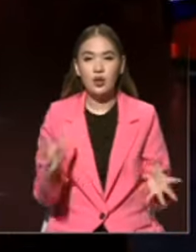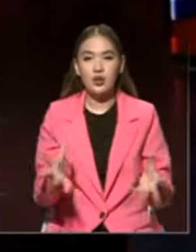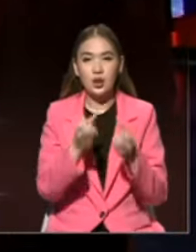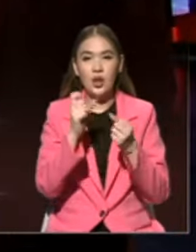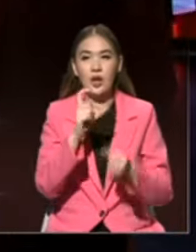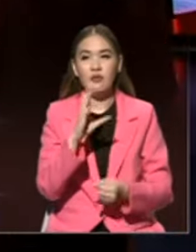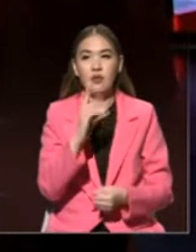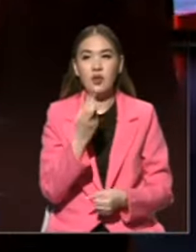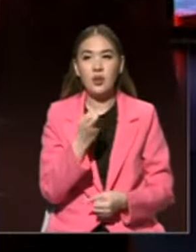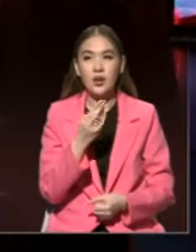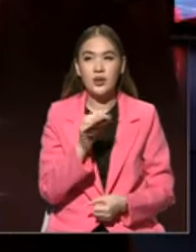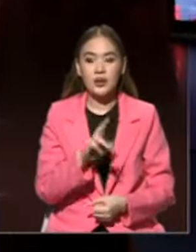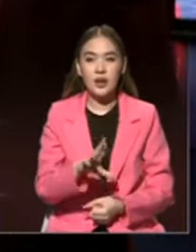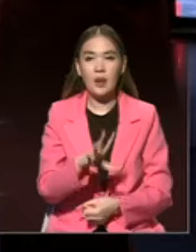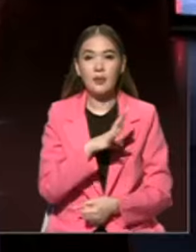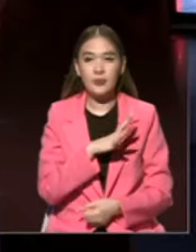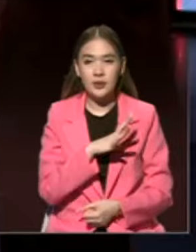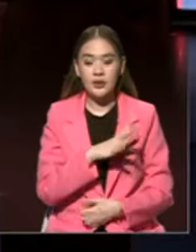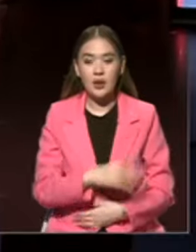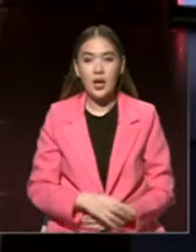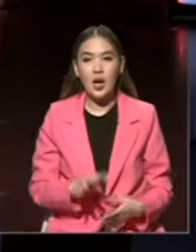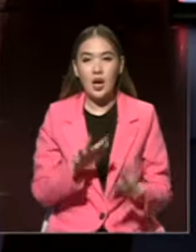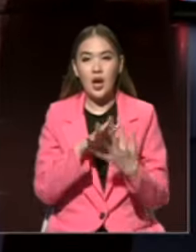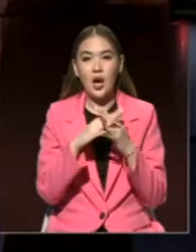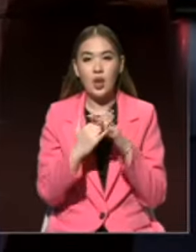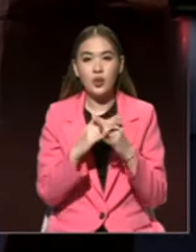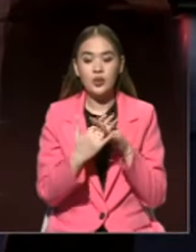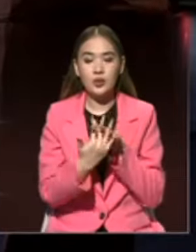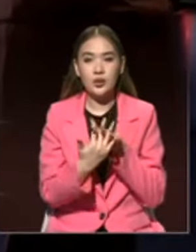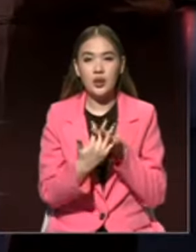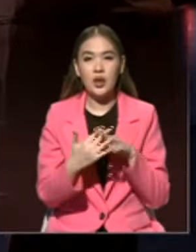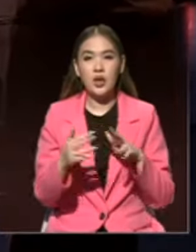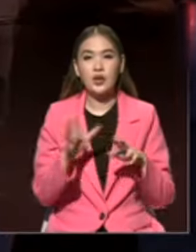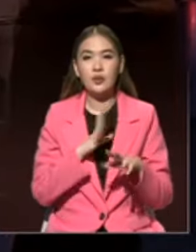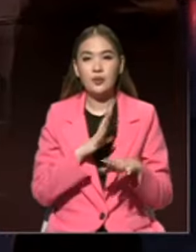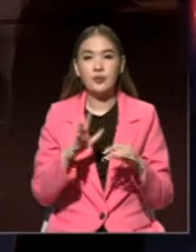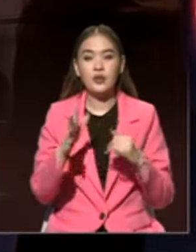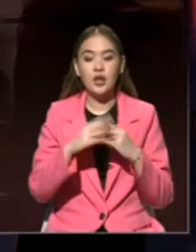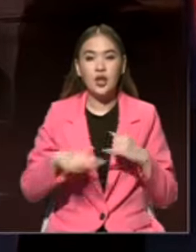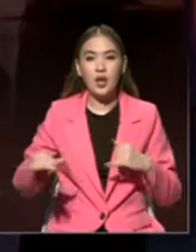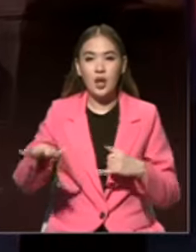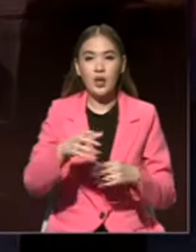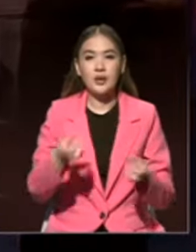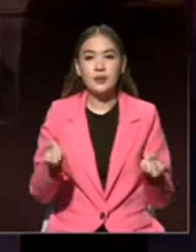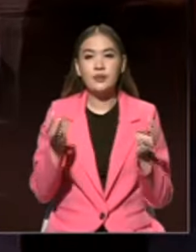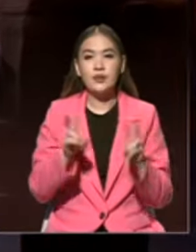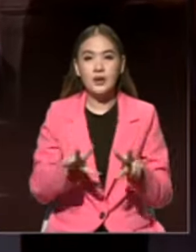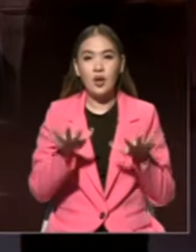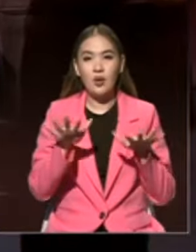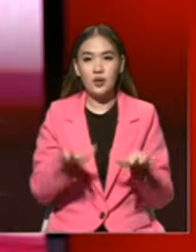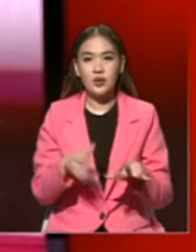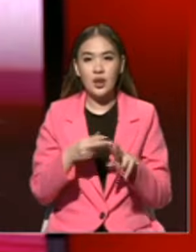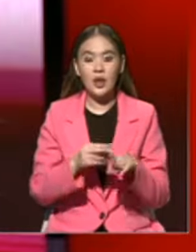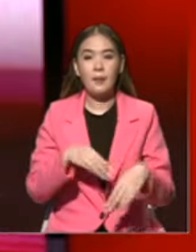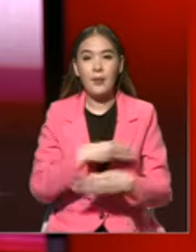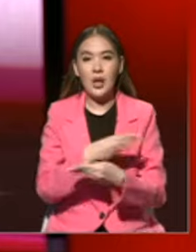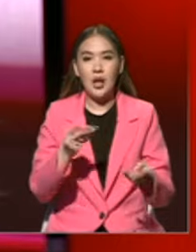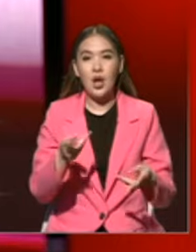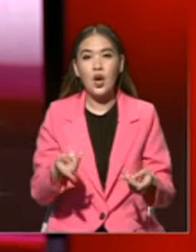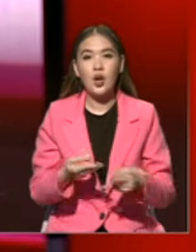эвакуация жасалынды. Жаңағы ауылдық жерлерде арнайы орындар белгіленіп, сол жерге олар